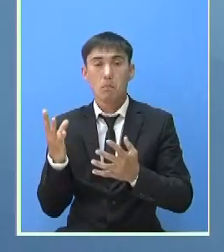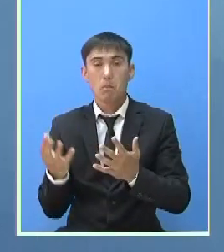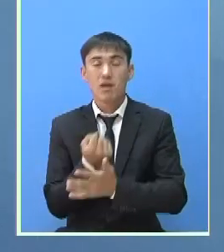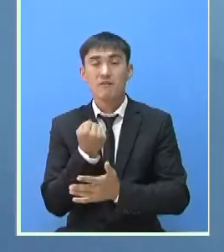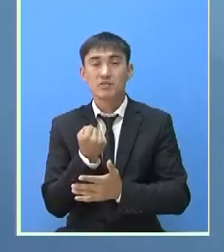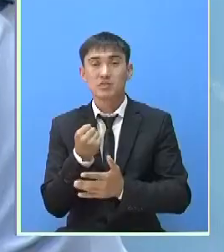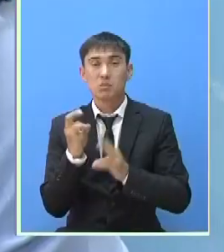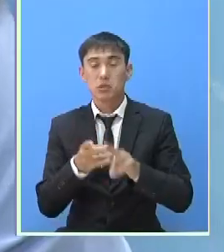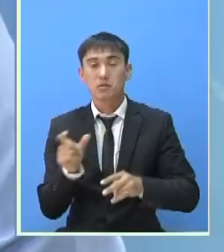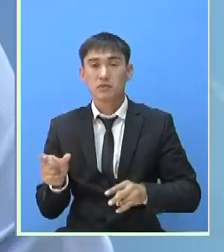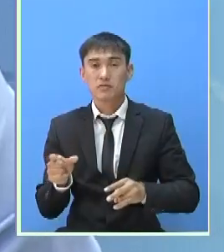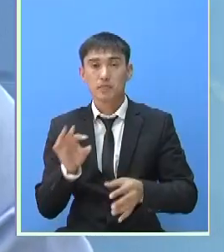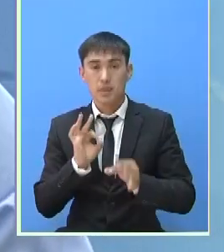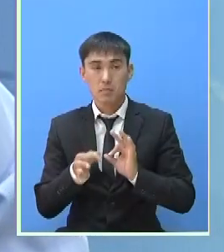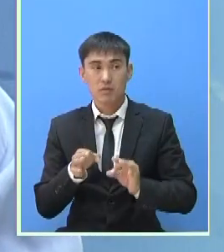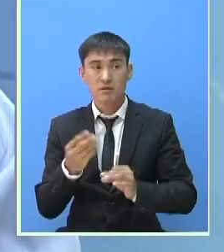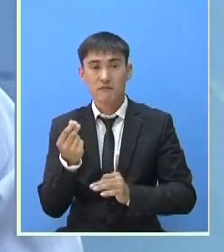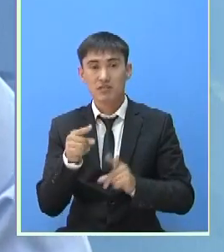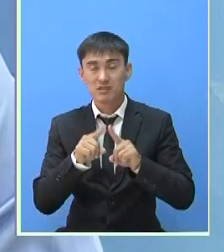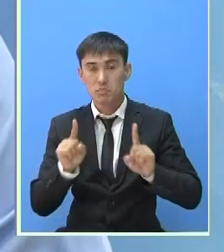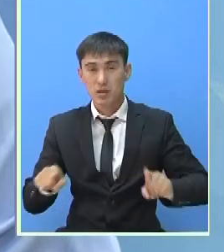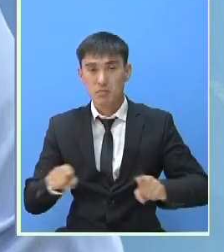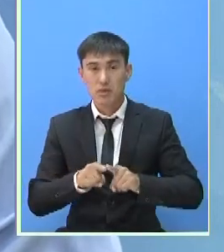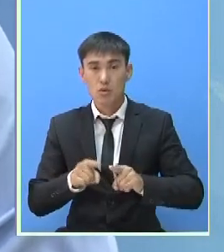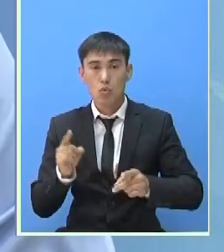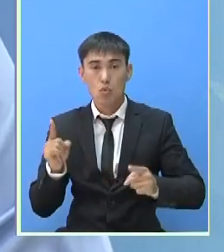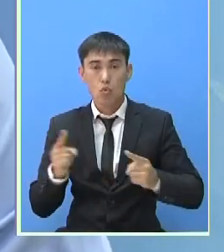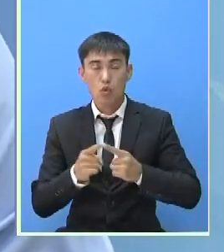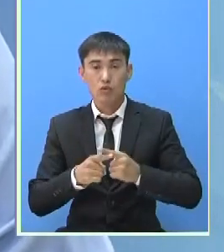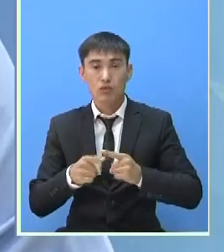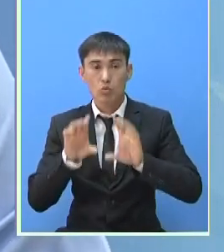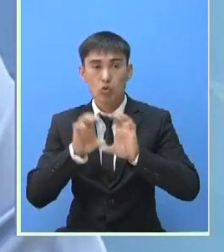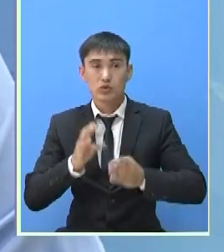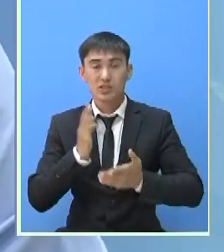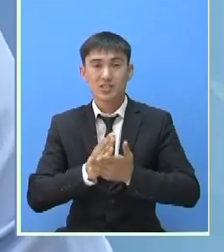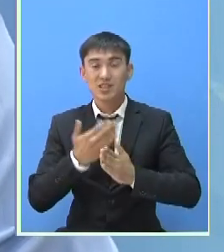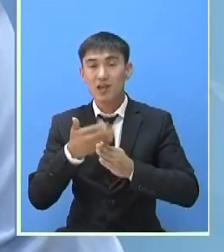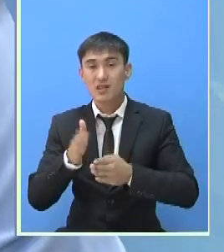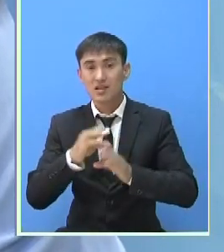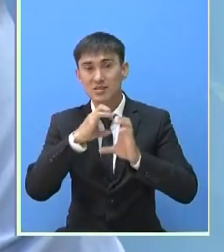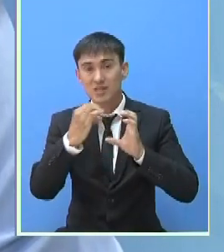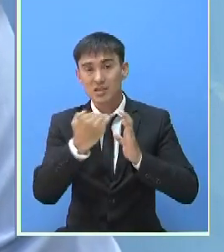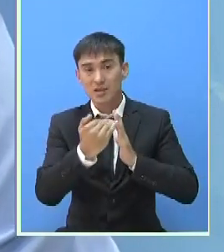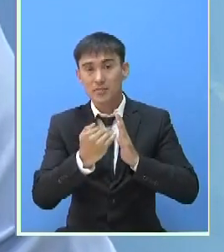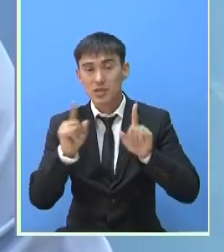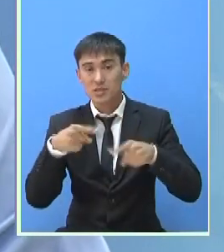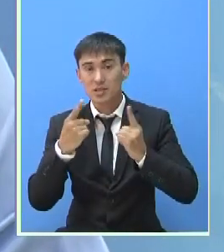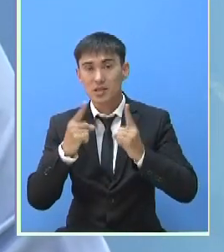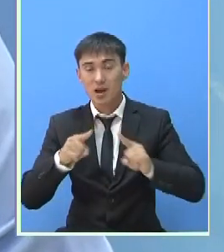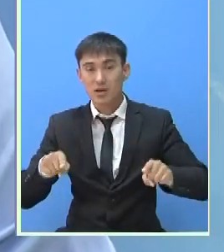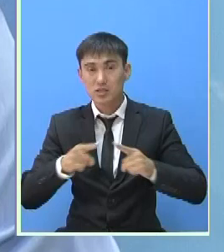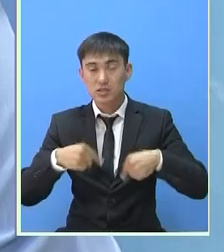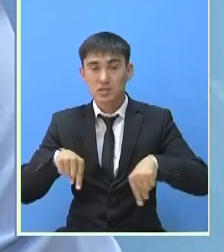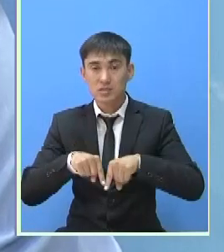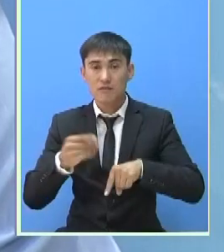же, вы правильно указали, финансовые пирамиды. В Уголовном кодексе предусмотрена отдельная статья, это создание организации финансовыми